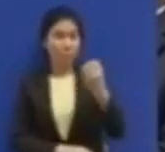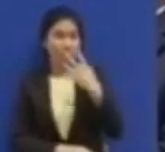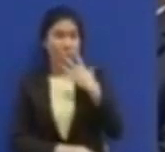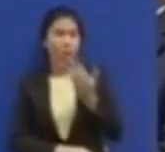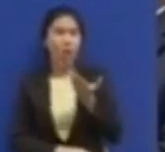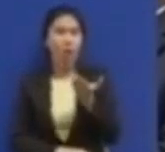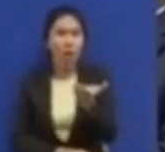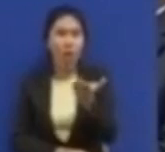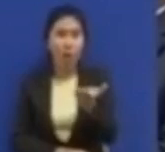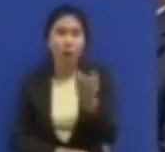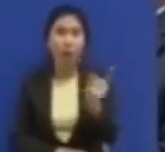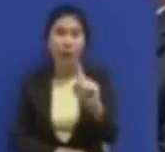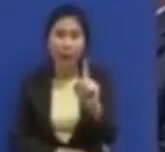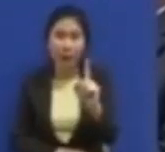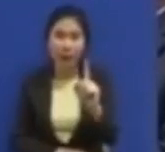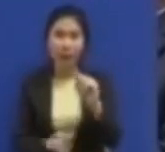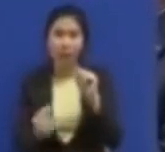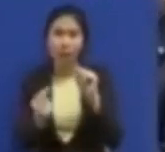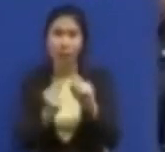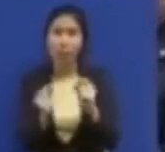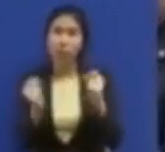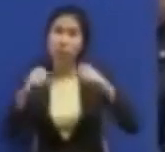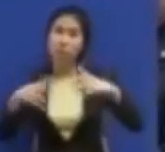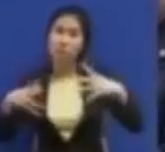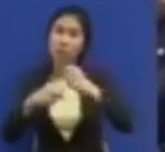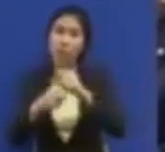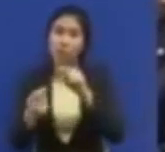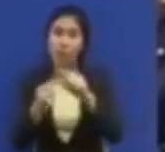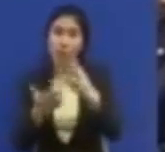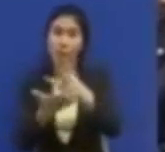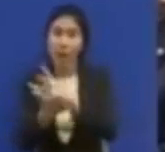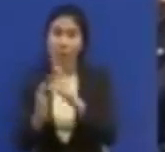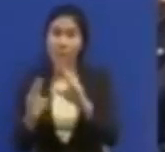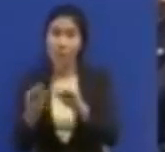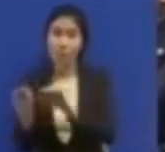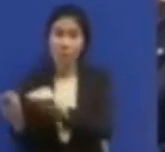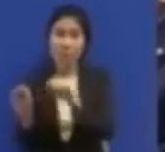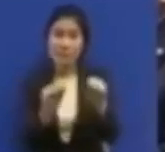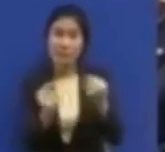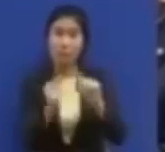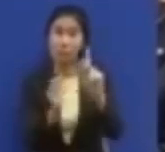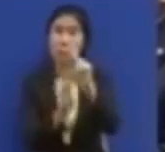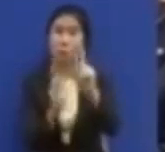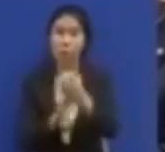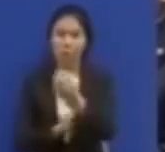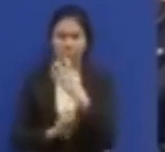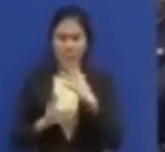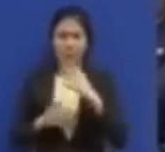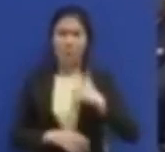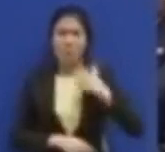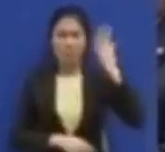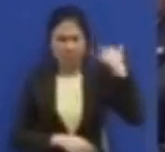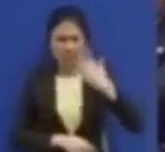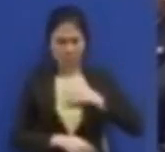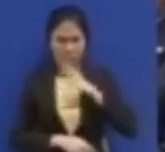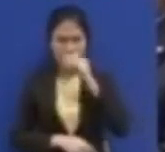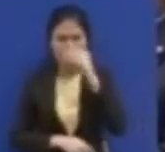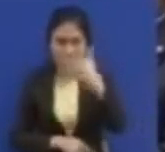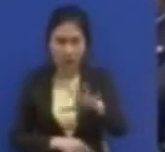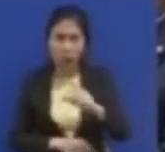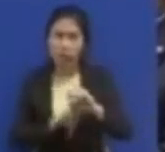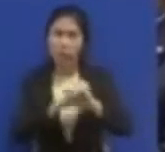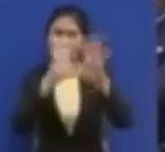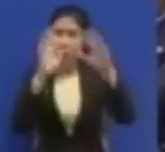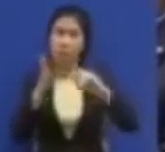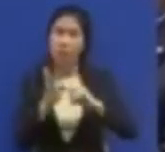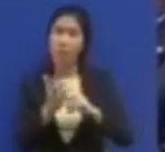อเสนอยัตติเลื่อนการอภิปรายด้วยข้อบังคับข้อใดจริงๆผมพูดชัดเจนนะครับเป็นการเสน